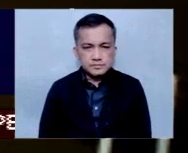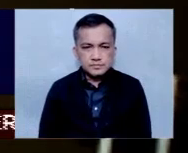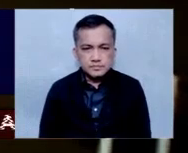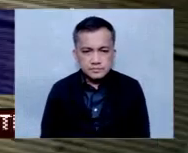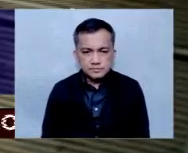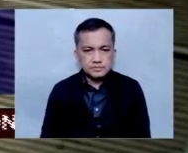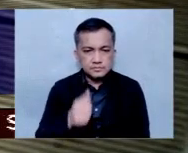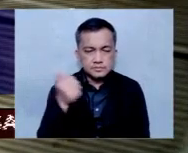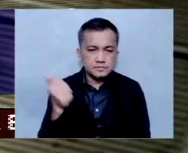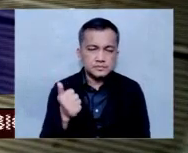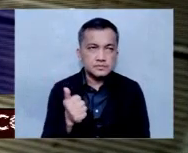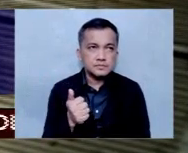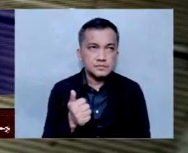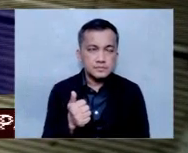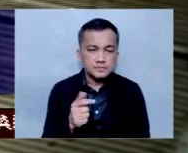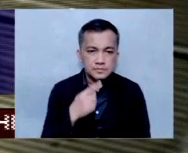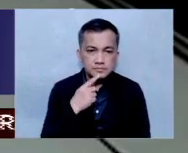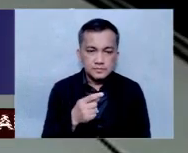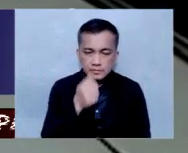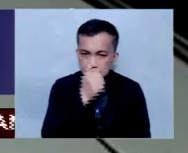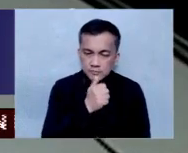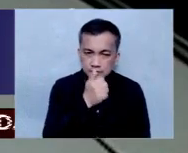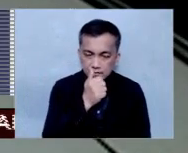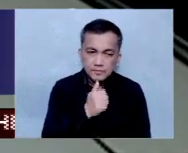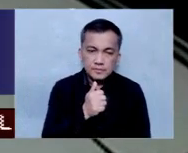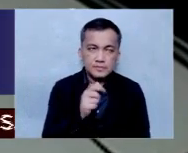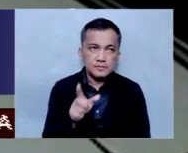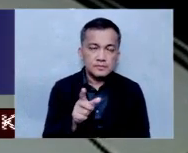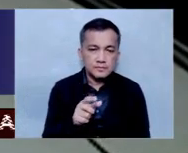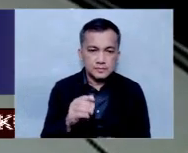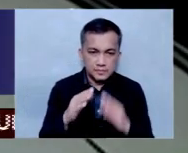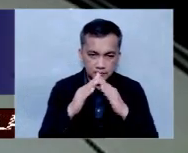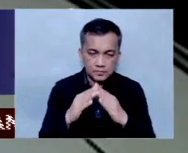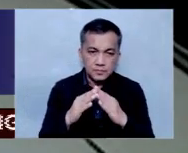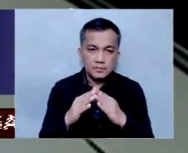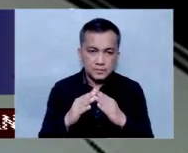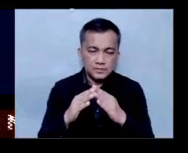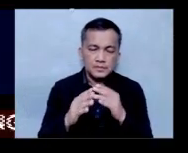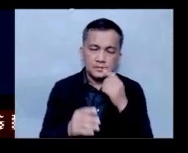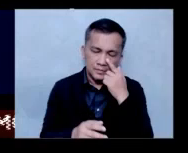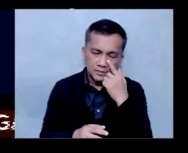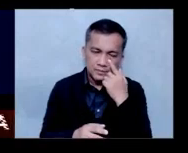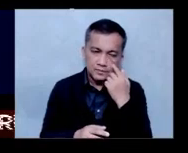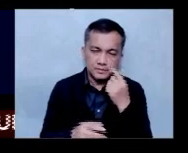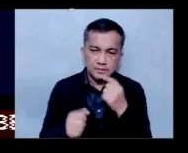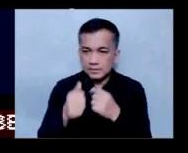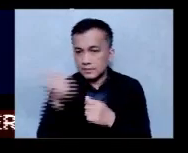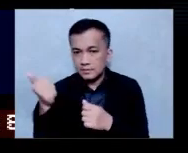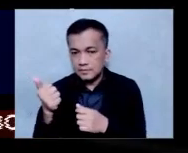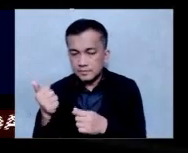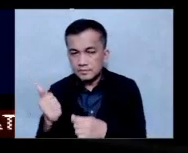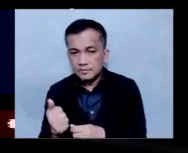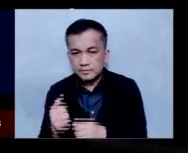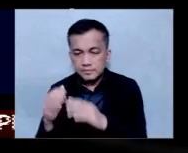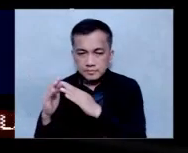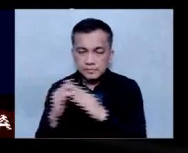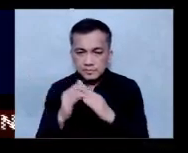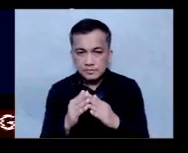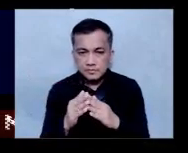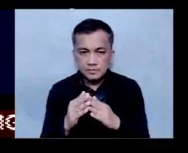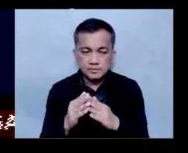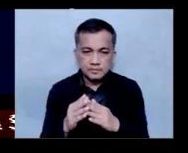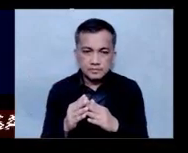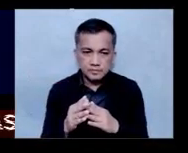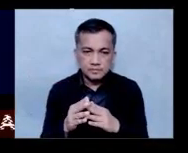Mean, nagtiis lang talaga sa bubong ng kanilang mga bahay. Yung ibang mga bahay dito, may second floor,